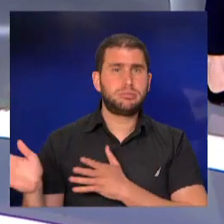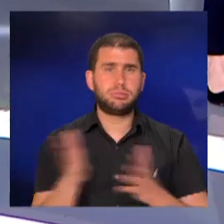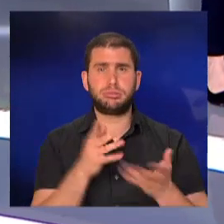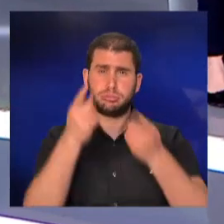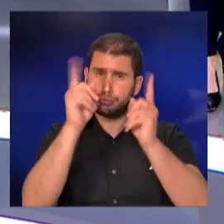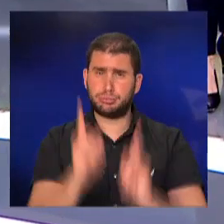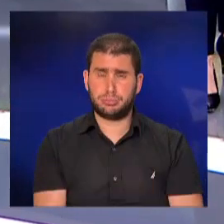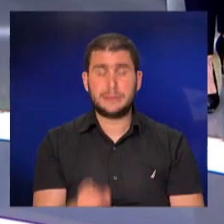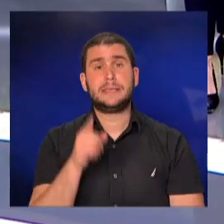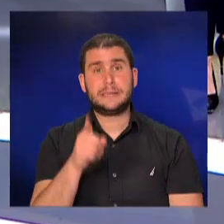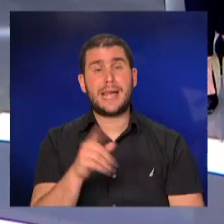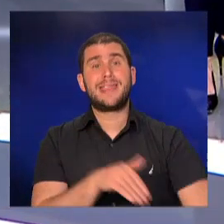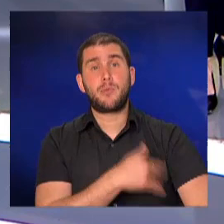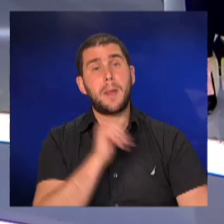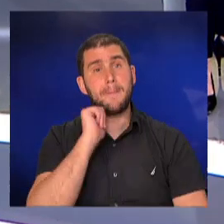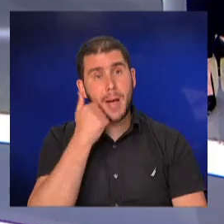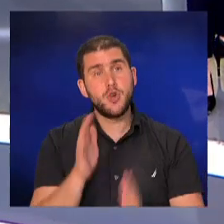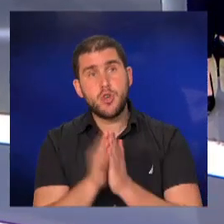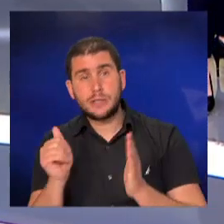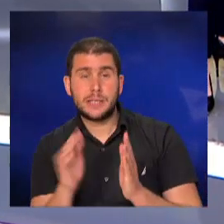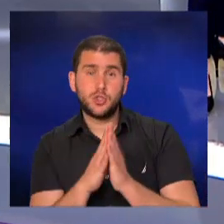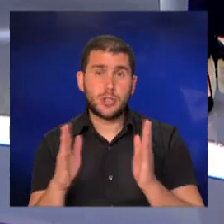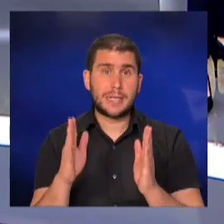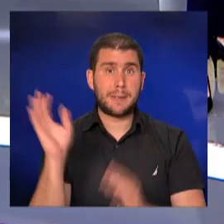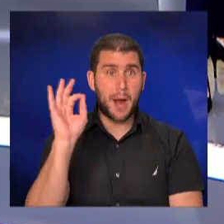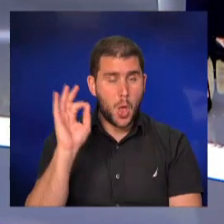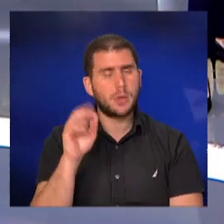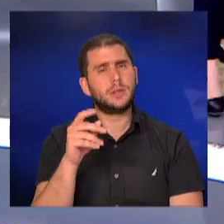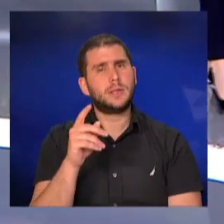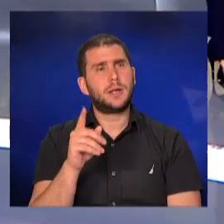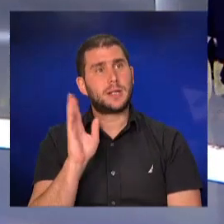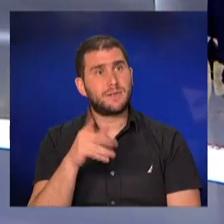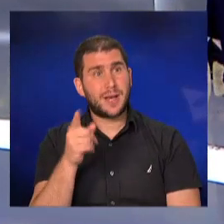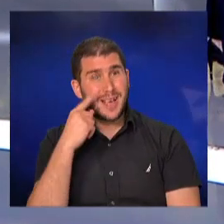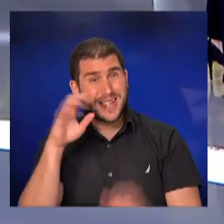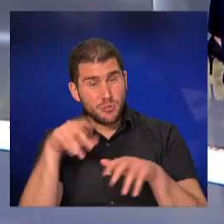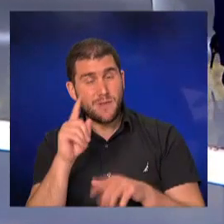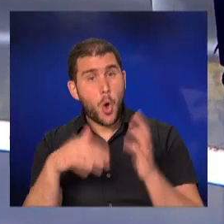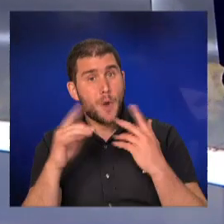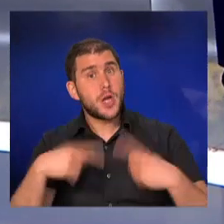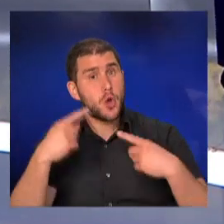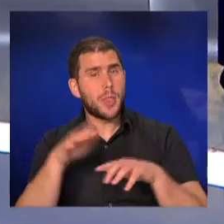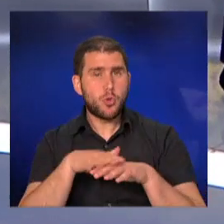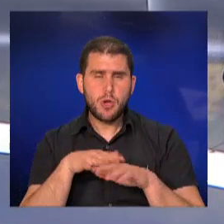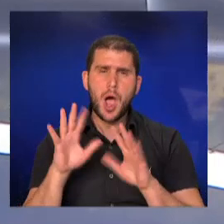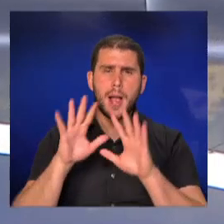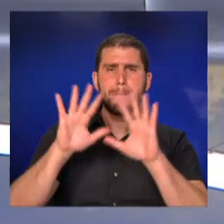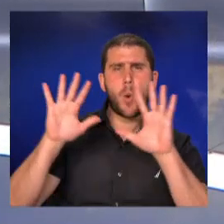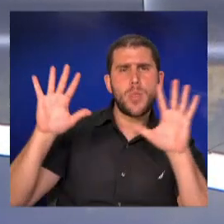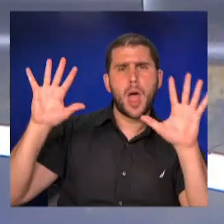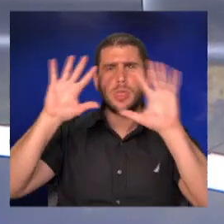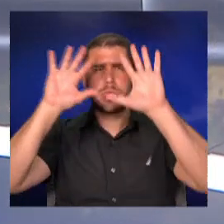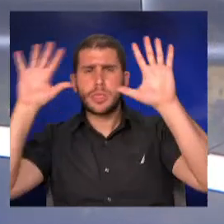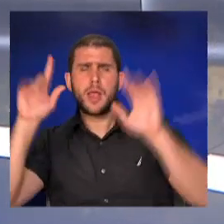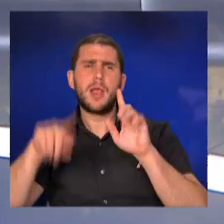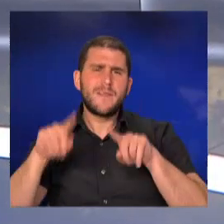ומוברקים. אלה הטמפרטורות מחר, 16 עד 19 מעלות. אמנם שמתי אייקון של גשם, אבל רוב היום התחושה תהיה מעונן חלקית, כשמדי פעם גם